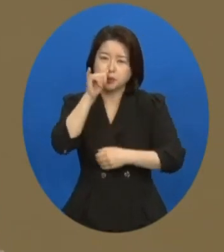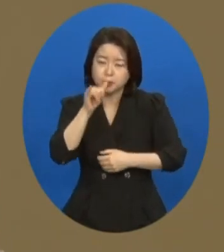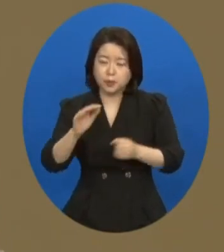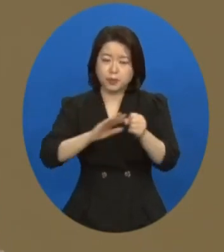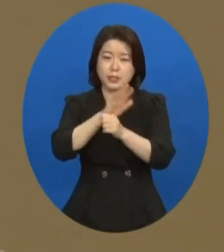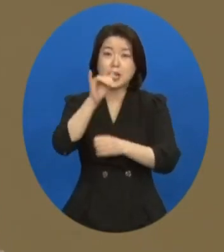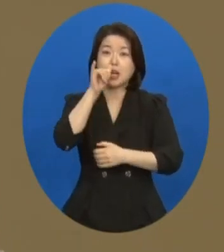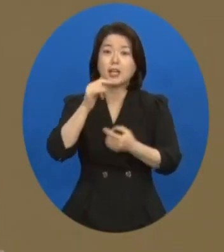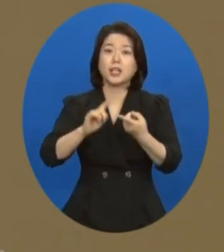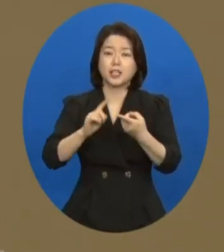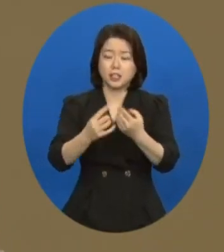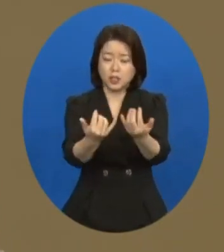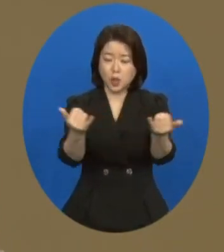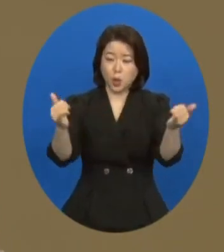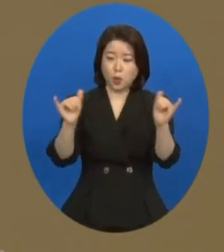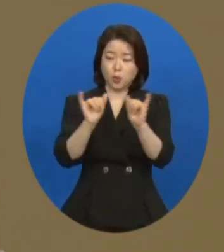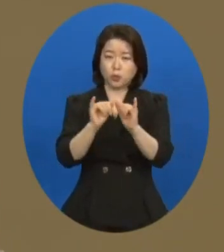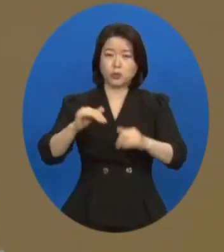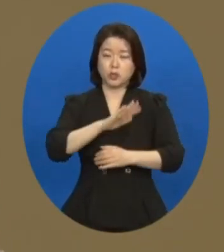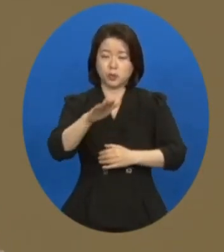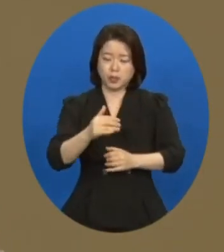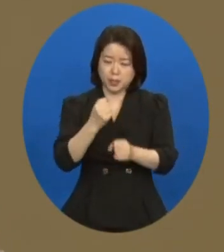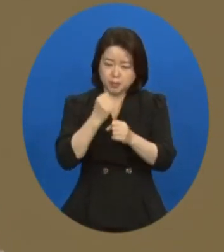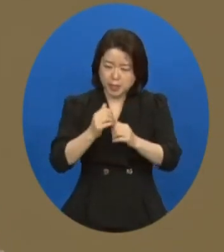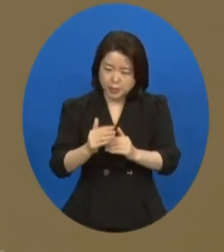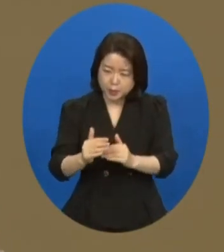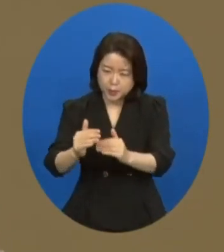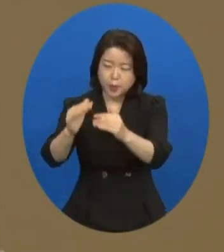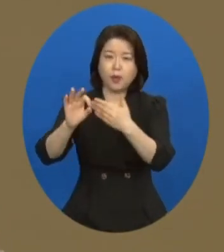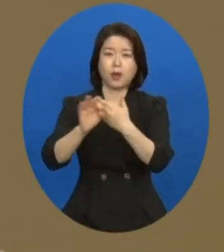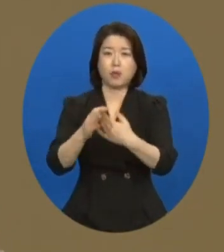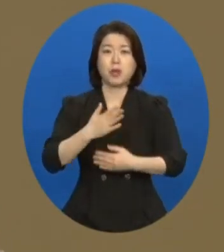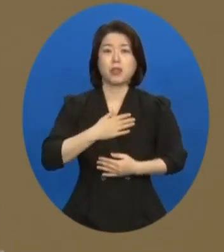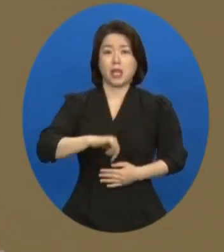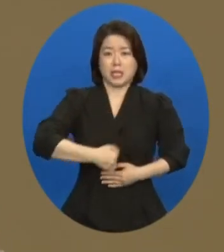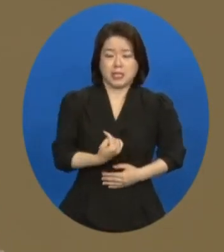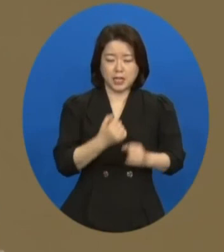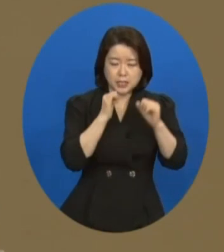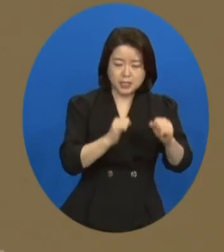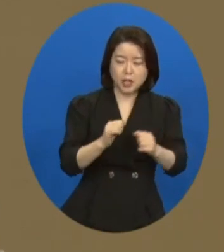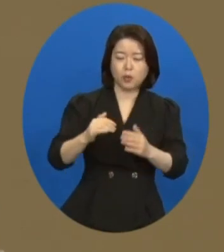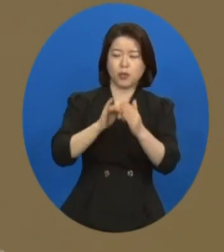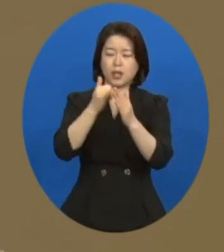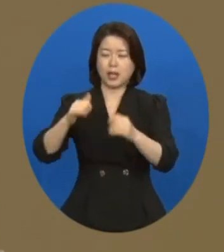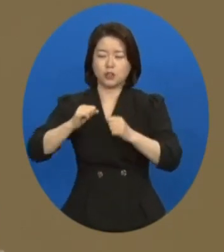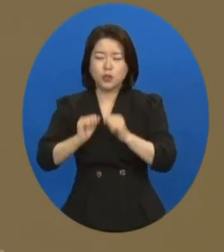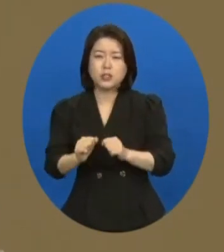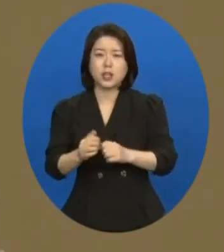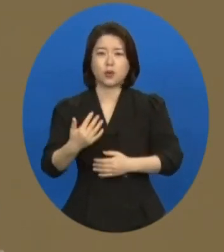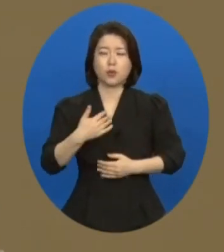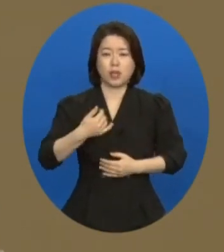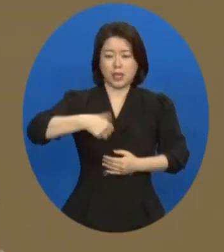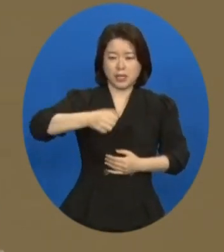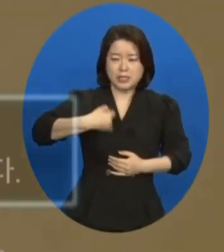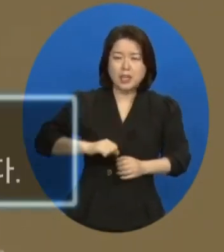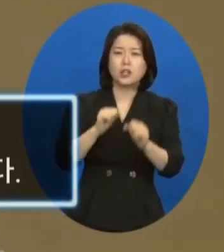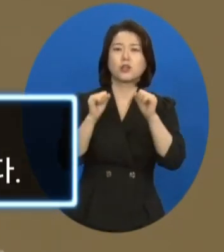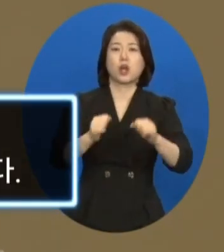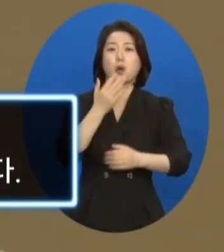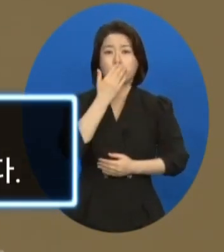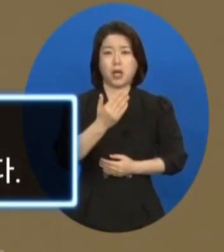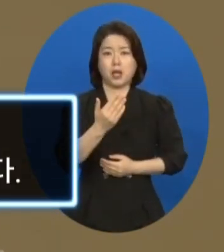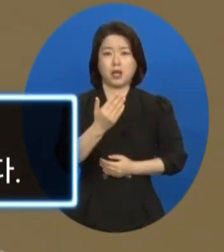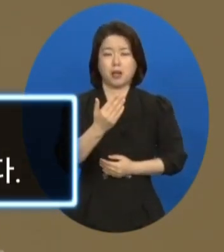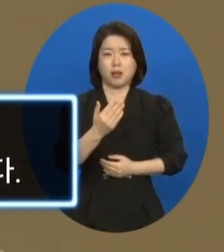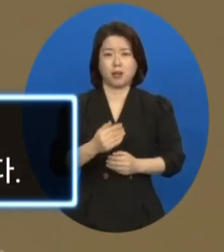있는 공동체로 우리가 세우 가면 우리 자신의 살고 우리 가족의 살고 우리 자녀들이 살아요